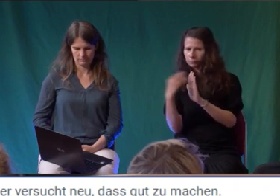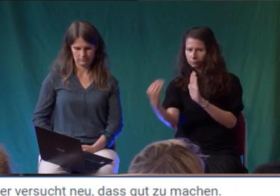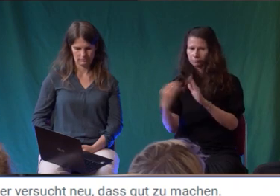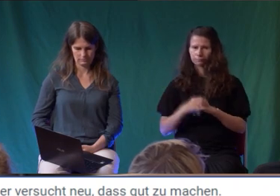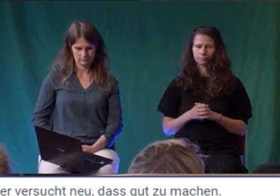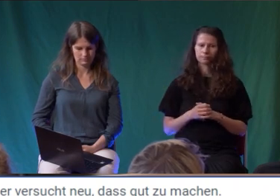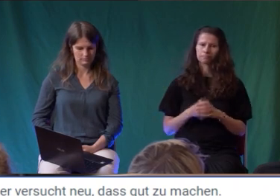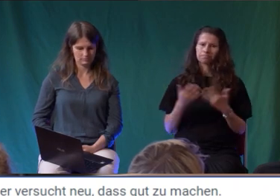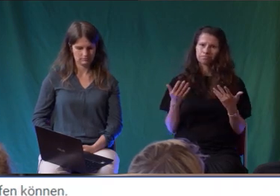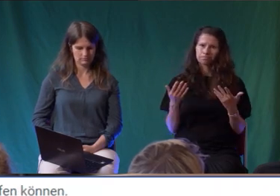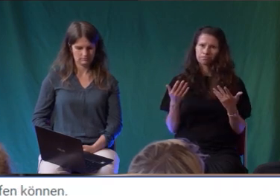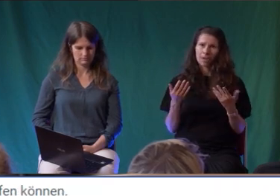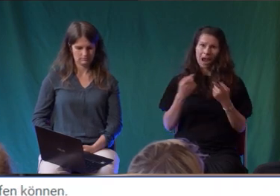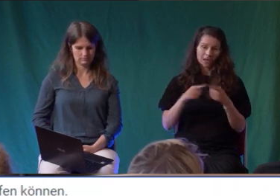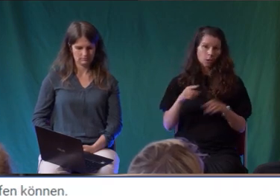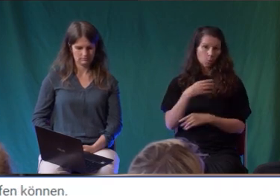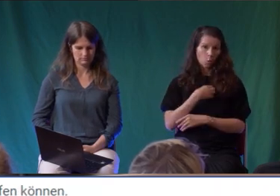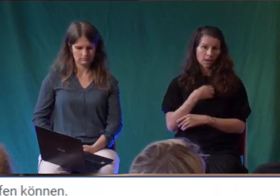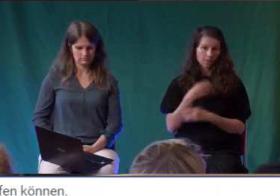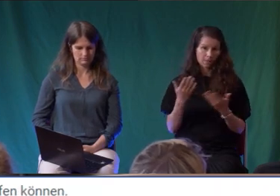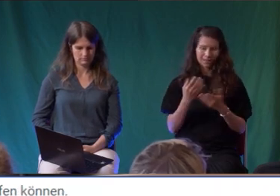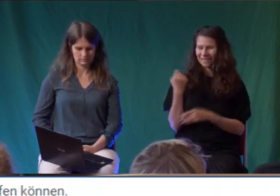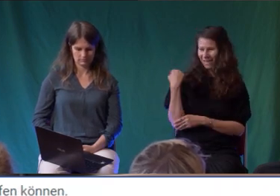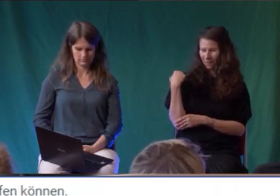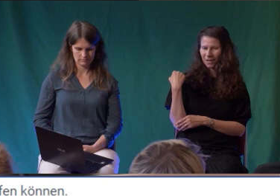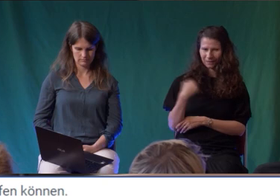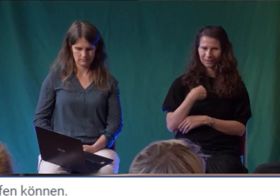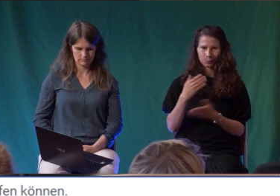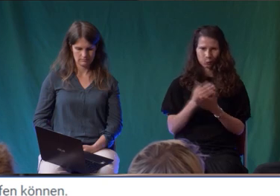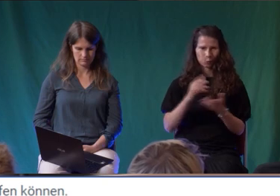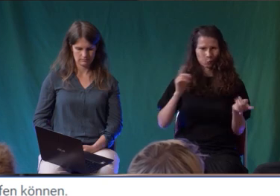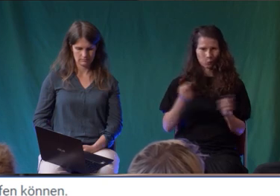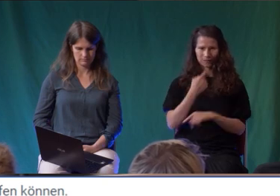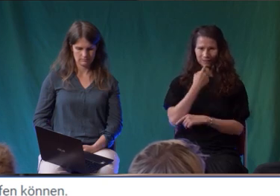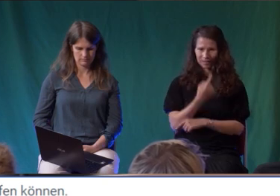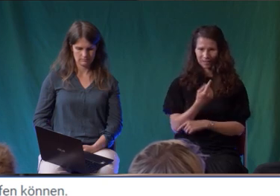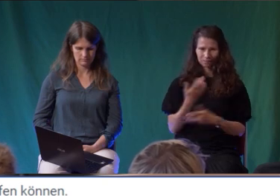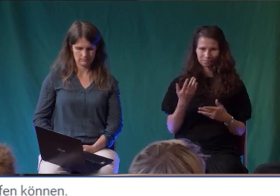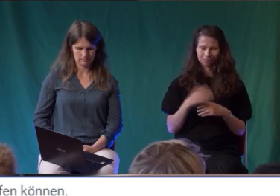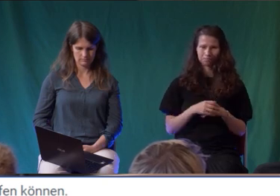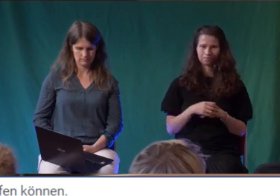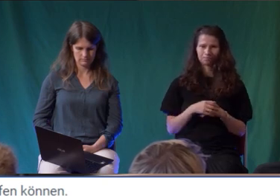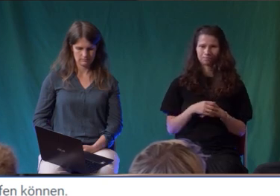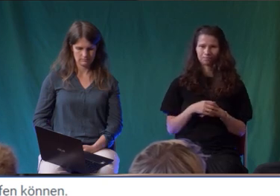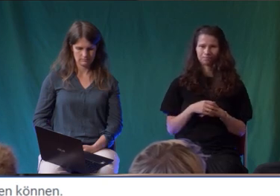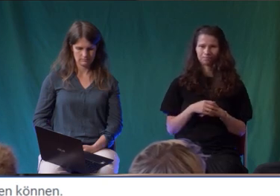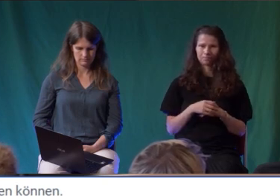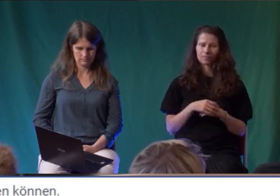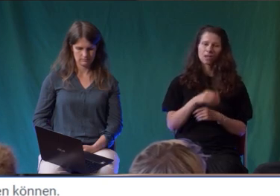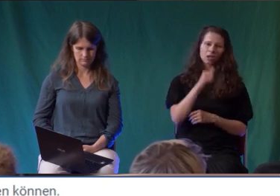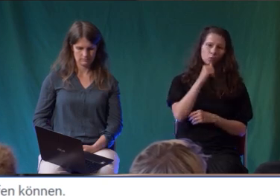weiterhin ja ein Problem ist das hatte ich ja gerade kurz an erwähnt ist die Zusammenarbeit von